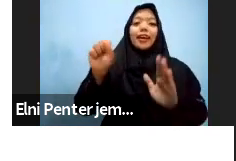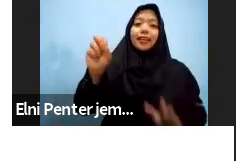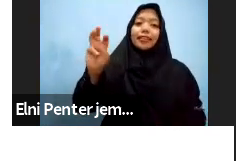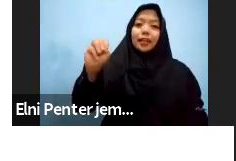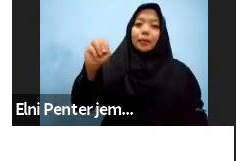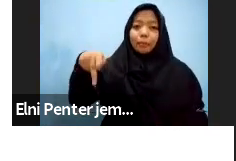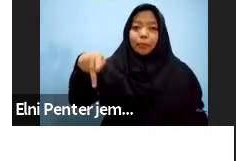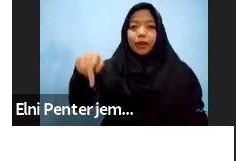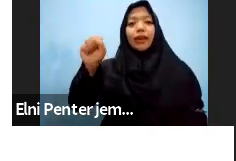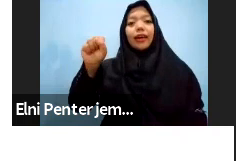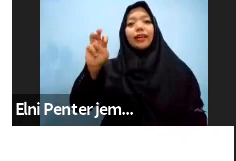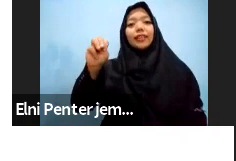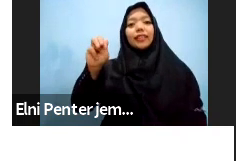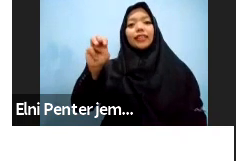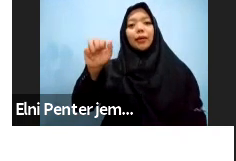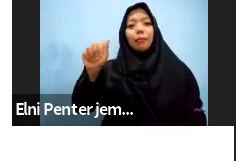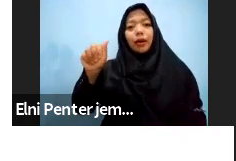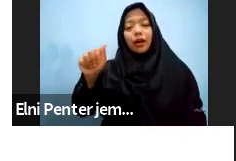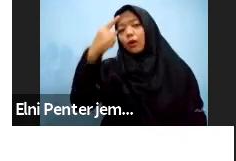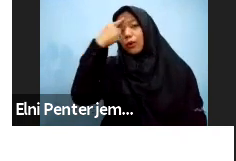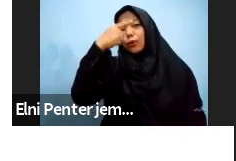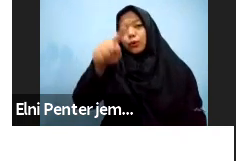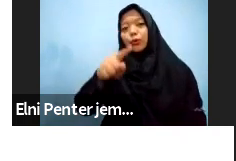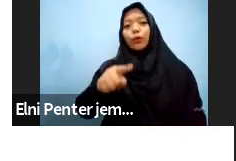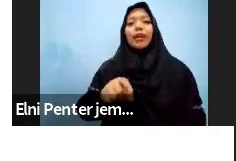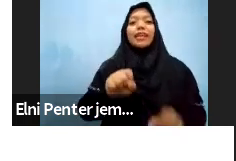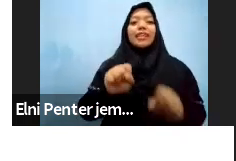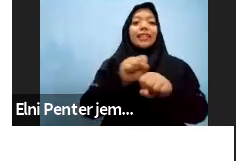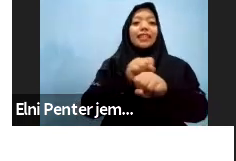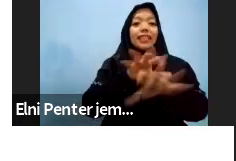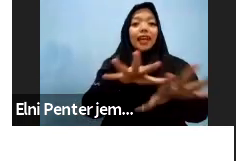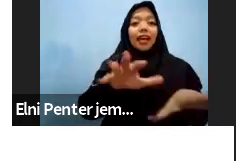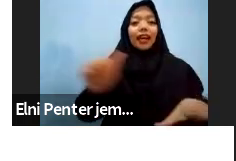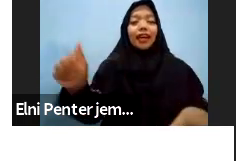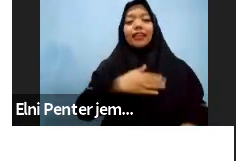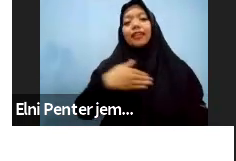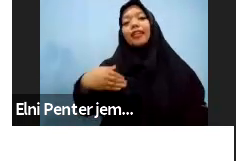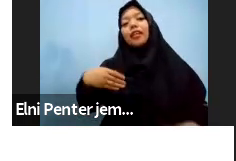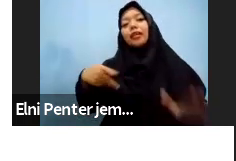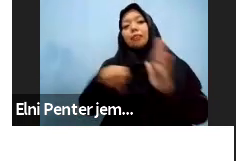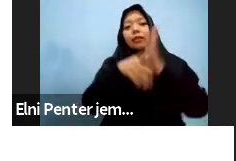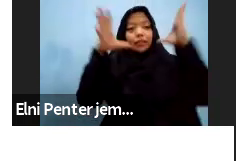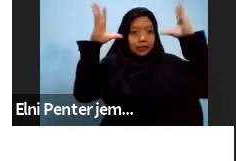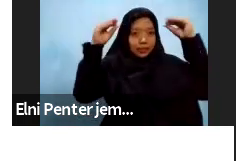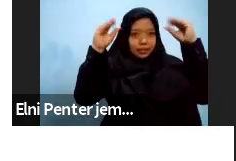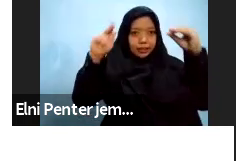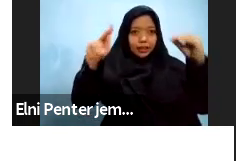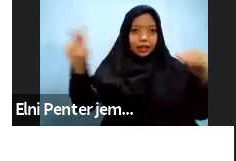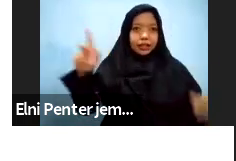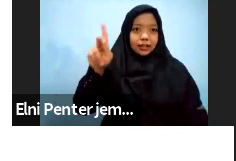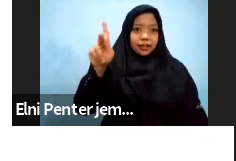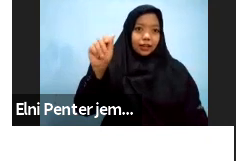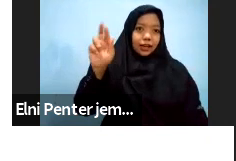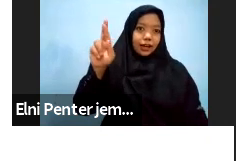ada podcast siaran ada pendidikan karakter dan ada pengetahuan umum